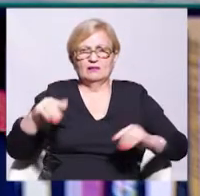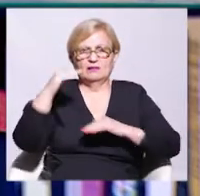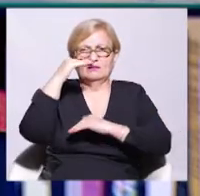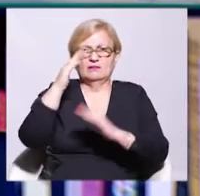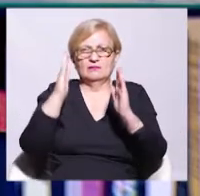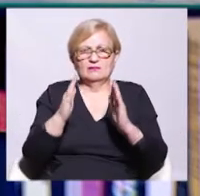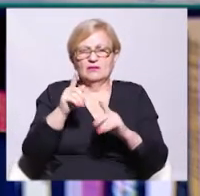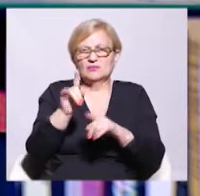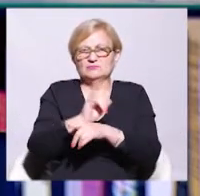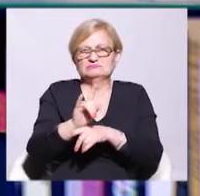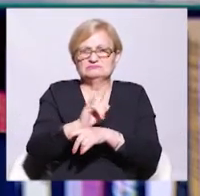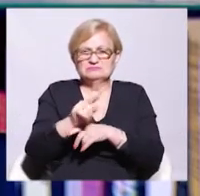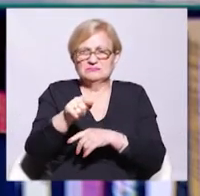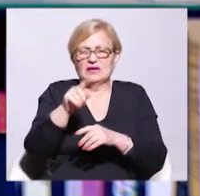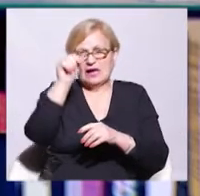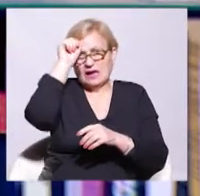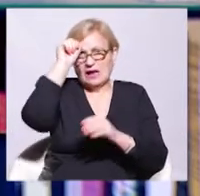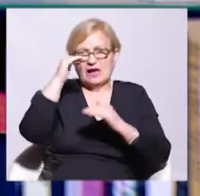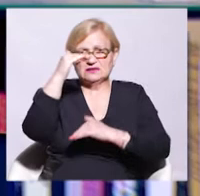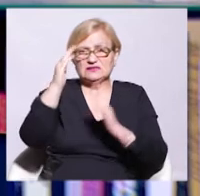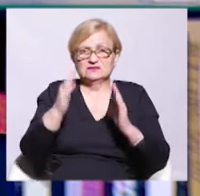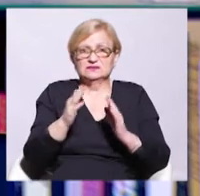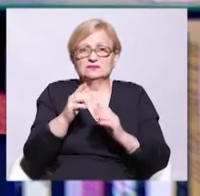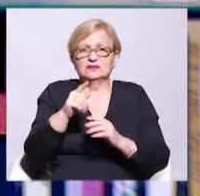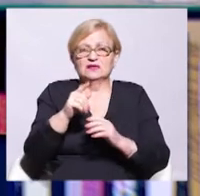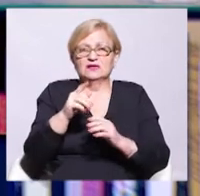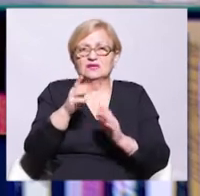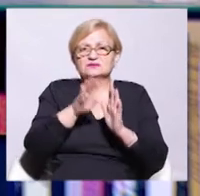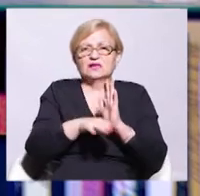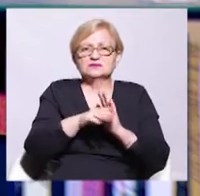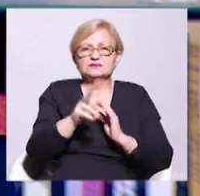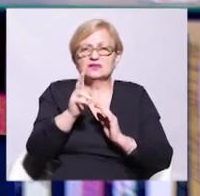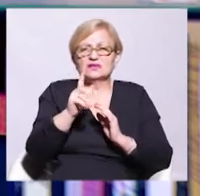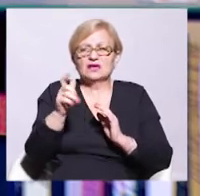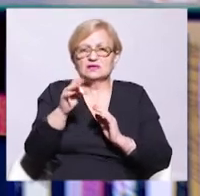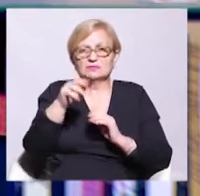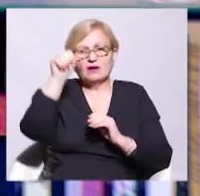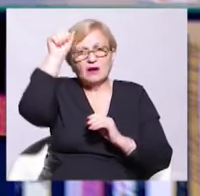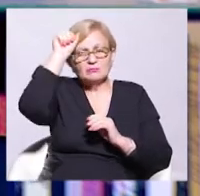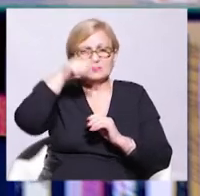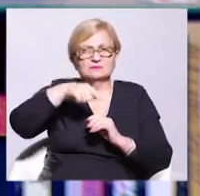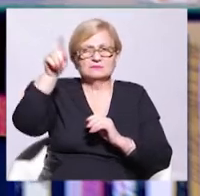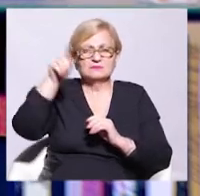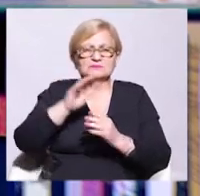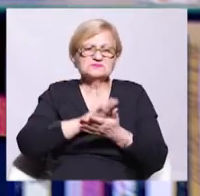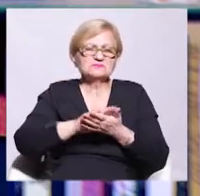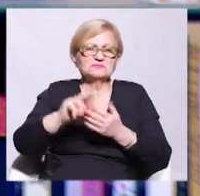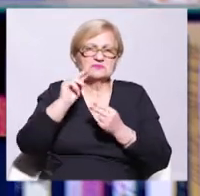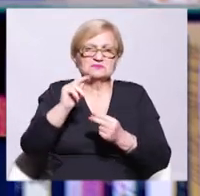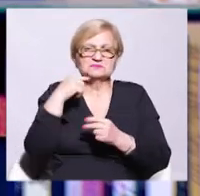ლოცვა ცრურწმენაა, რადგან ხატი კერპია და ღმერთის ან